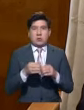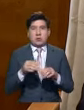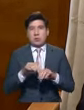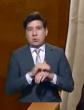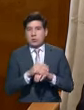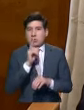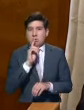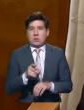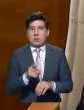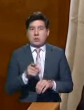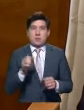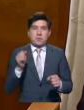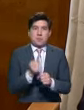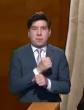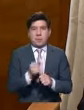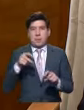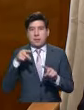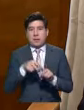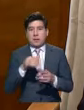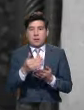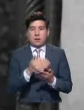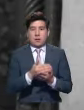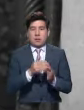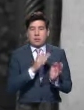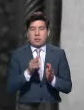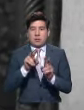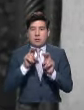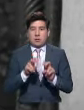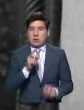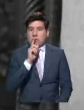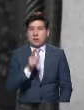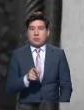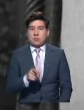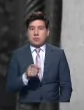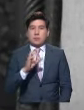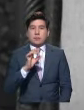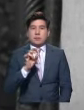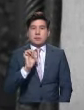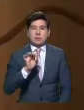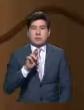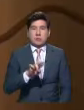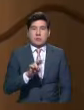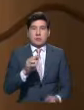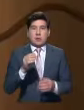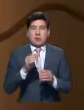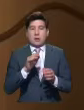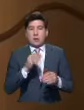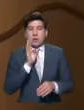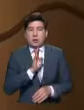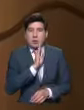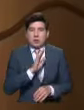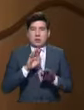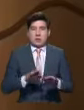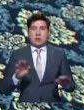аяусыз ауыр қылмыстар бойынша бітімгершілік қарастырылмайтын болады. Статистикаға жүгінсе, көбінесе әйелдер мен балалар зорлық-зомбылыққа